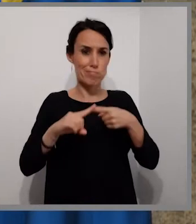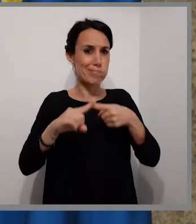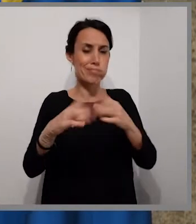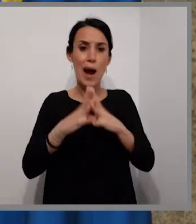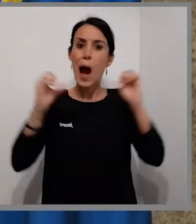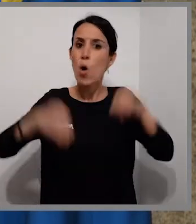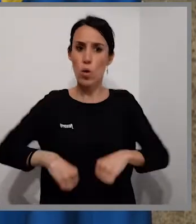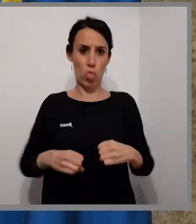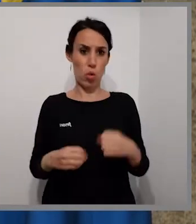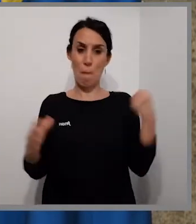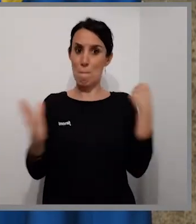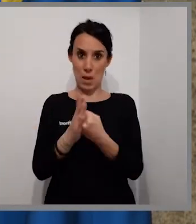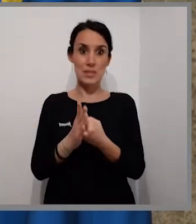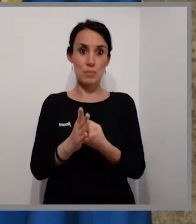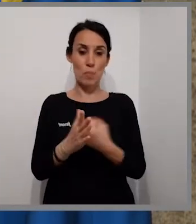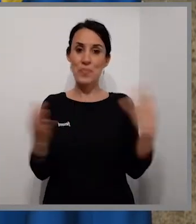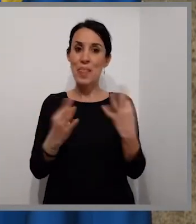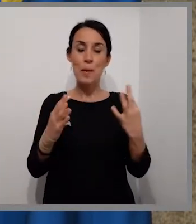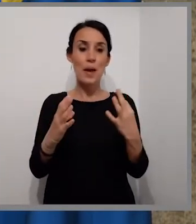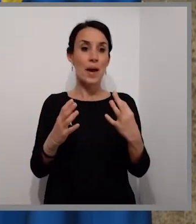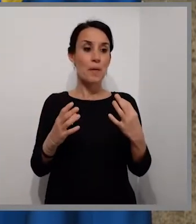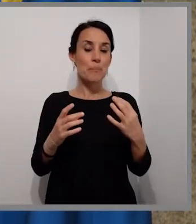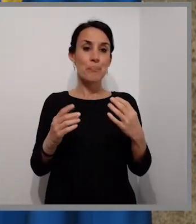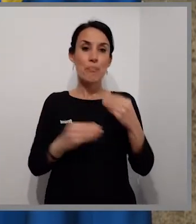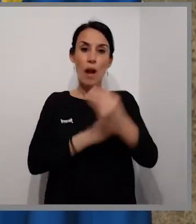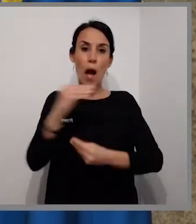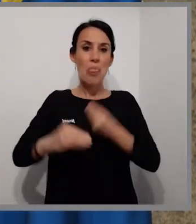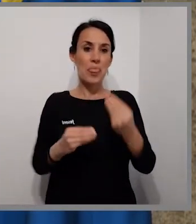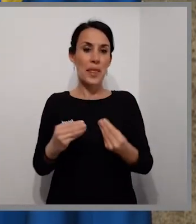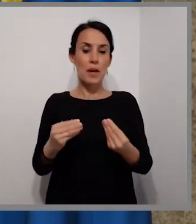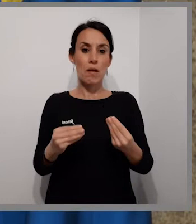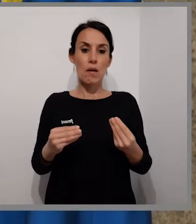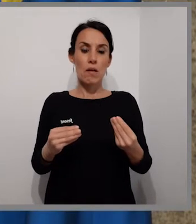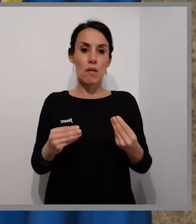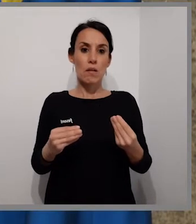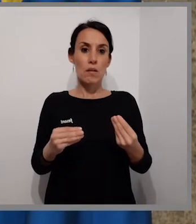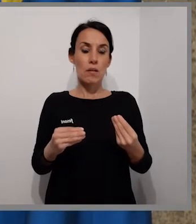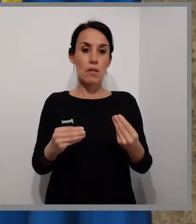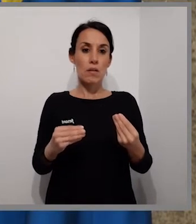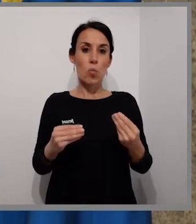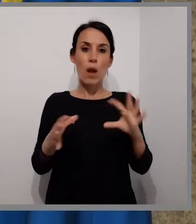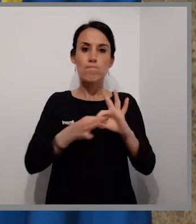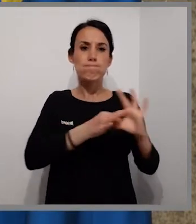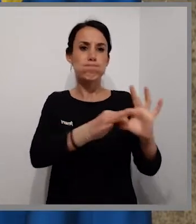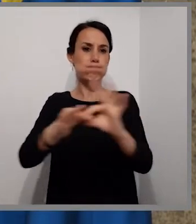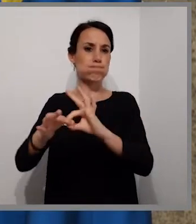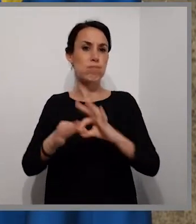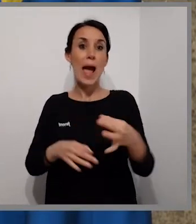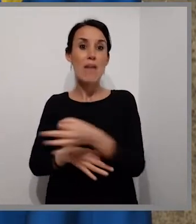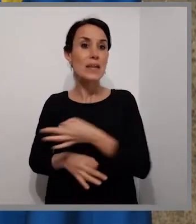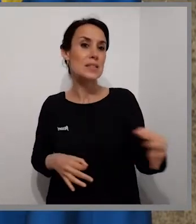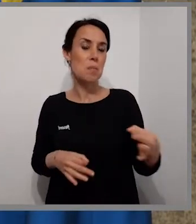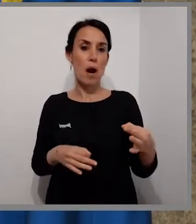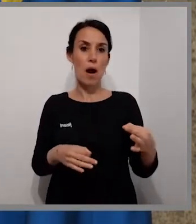d'acord, de la màxima voluntat d'arribar a fornir una aliança